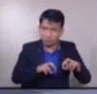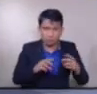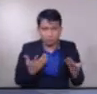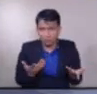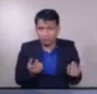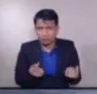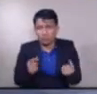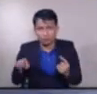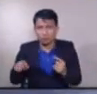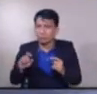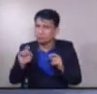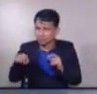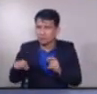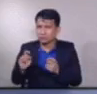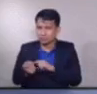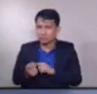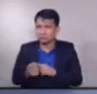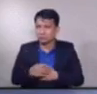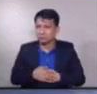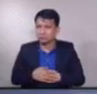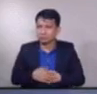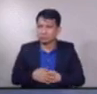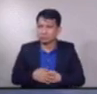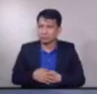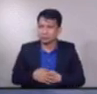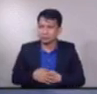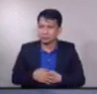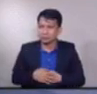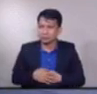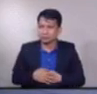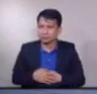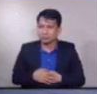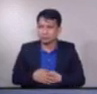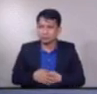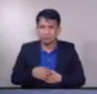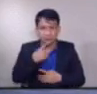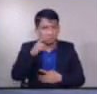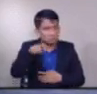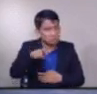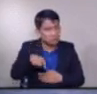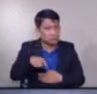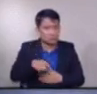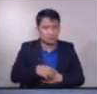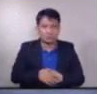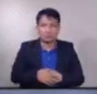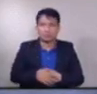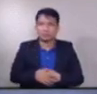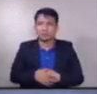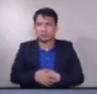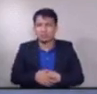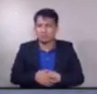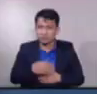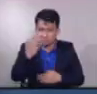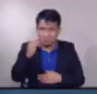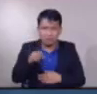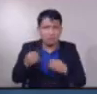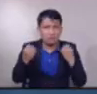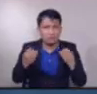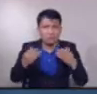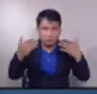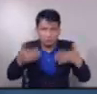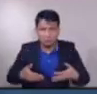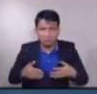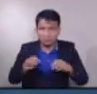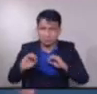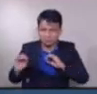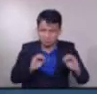Okay. Well, that's a fine point. Kaya lang that's something that needs to be thought about also, yes, diba? Kasi po. Ang dami na